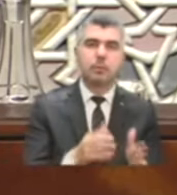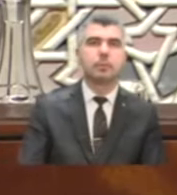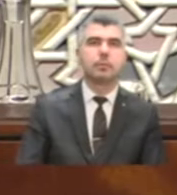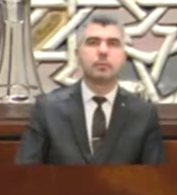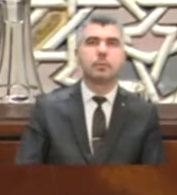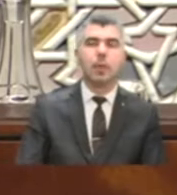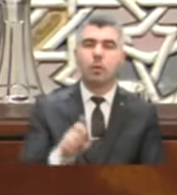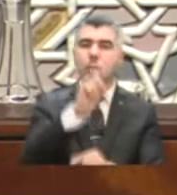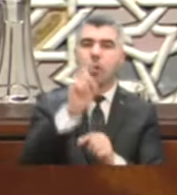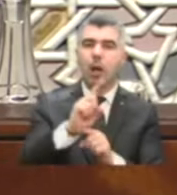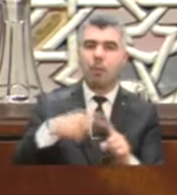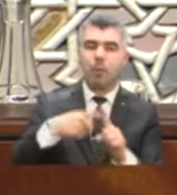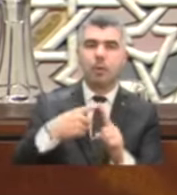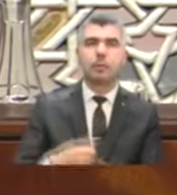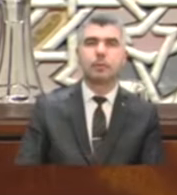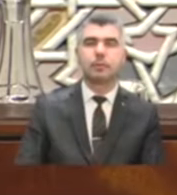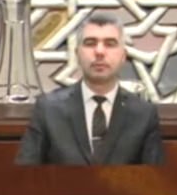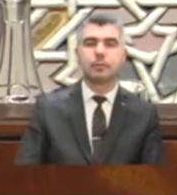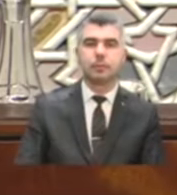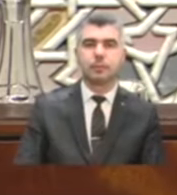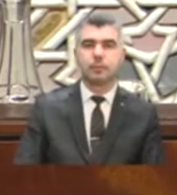الوزير. تعقيب سيد نائب محترم، تفضل.